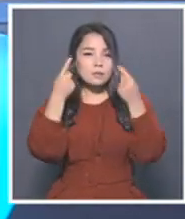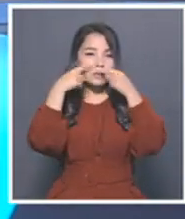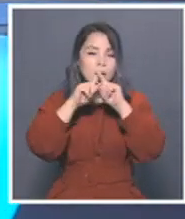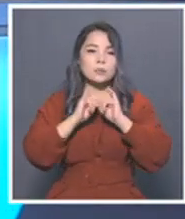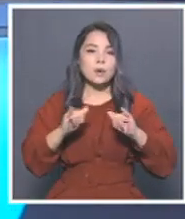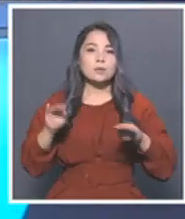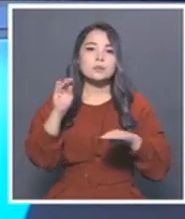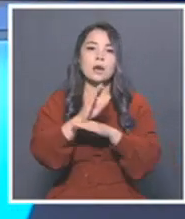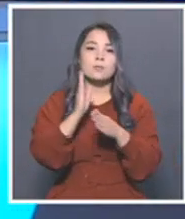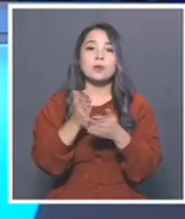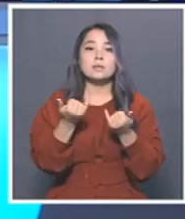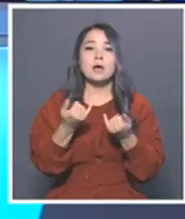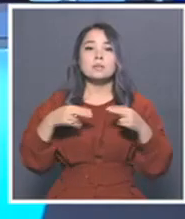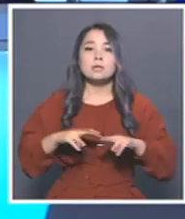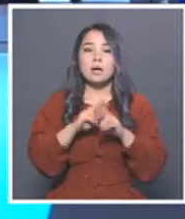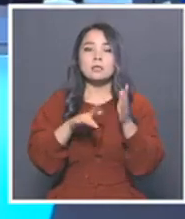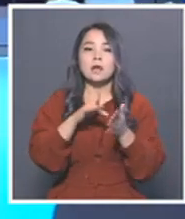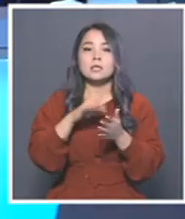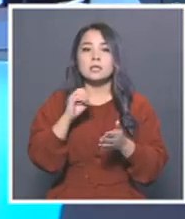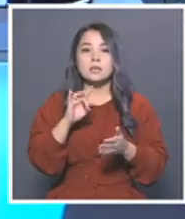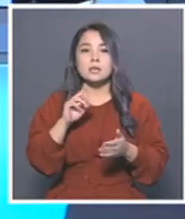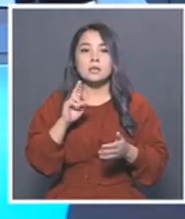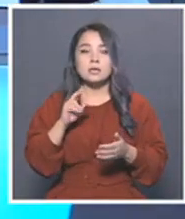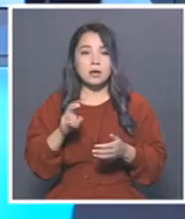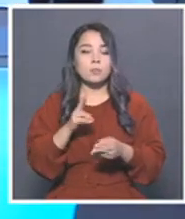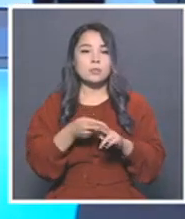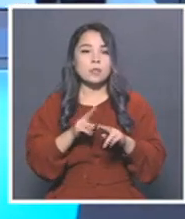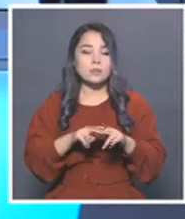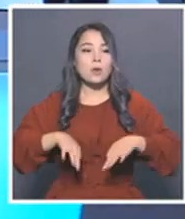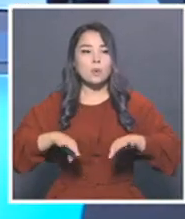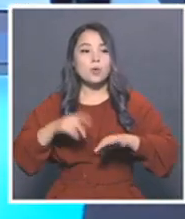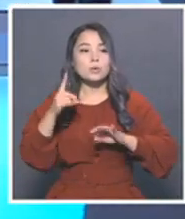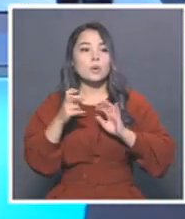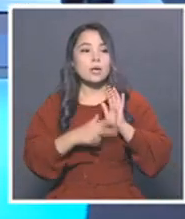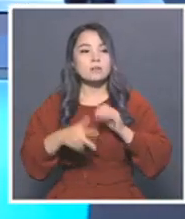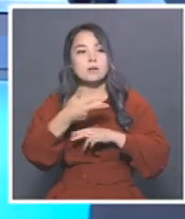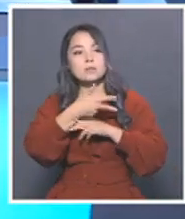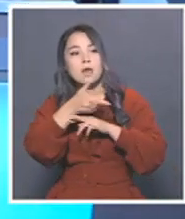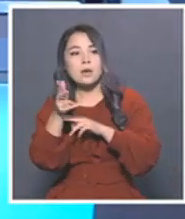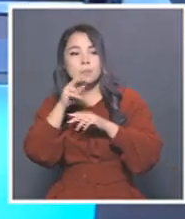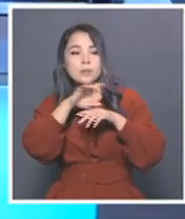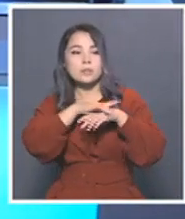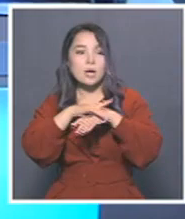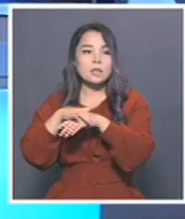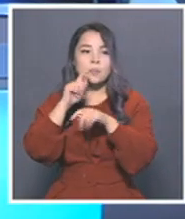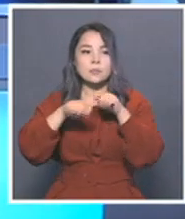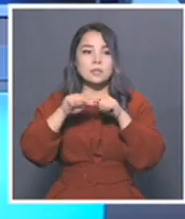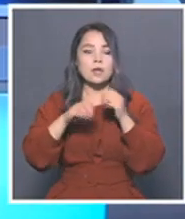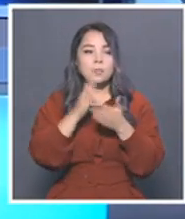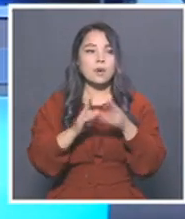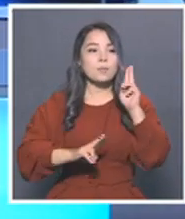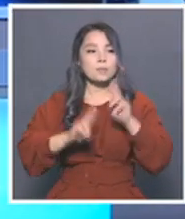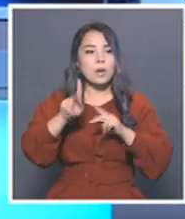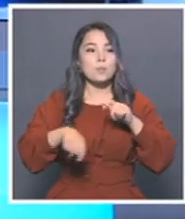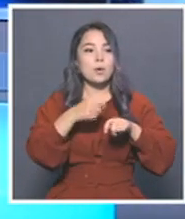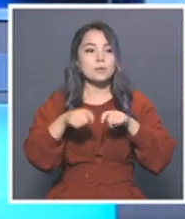жатыр. Мәселен, қазір елордадағы сергек камералары көлік қозғалысын 180 градуста бақылай бастады. Осылайша ереже бұзатындарды қадағалау күшейді.